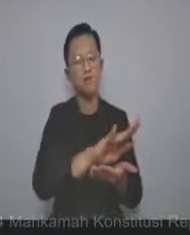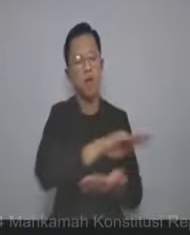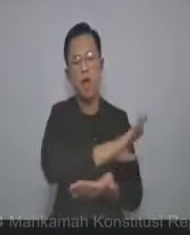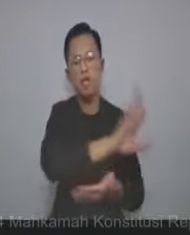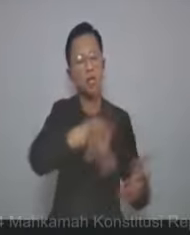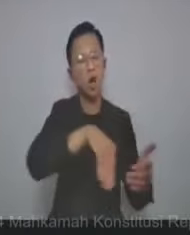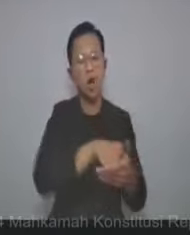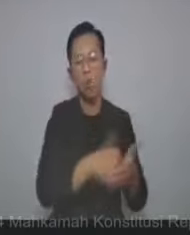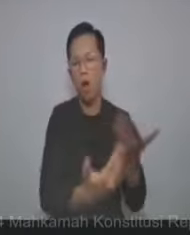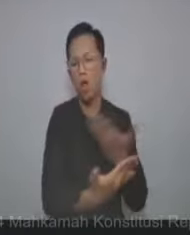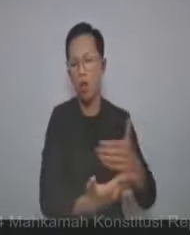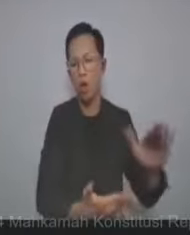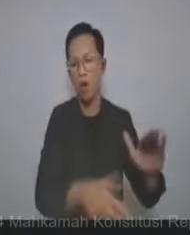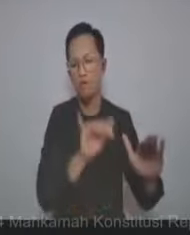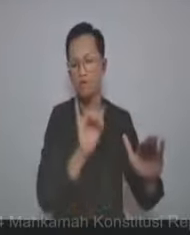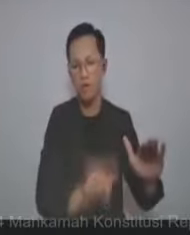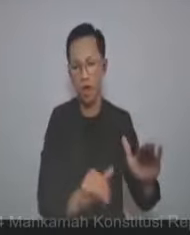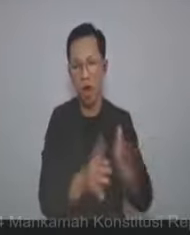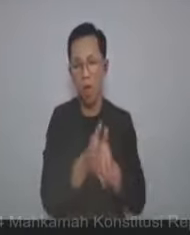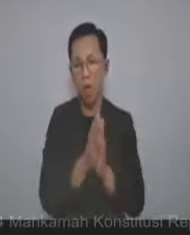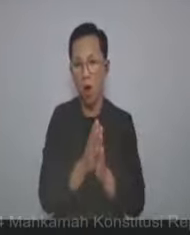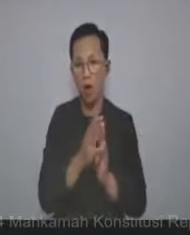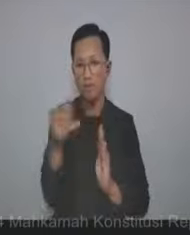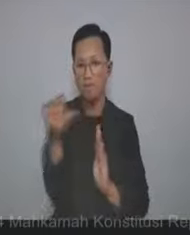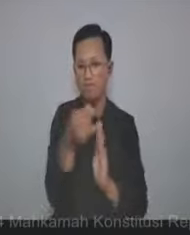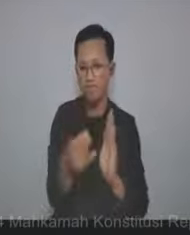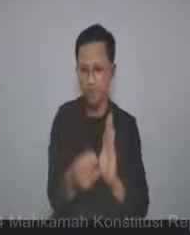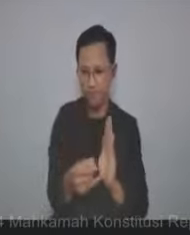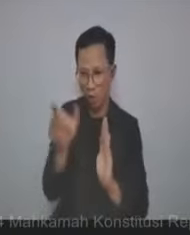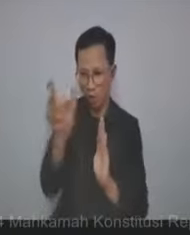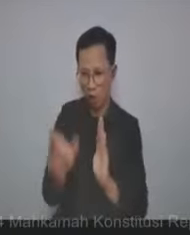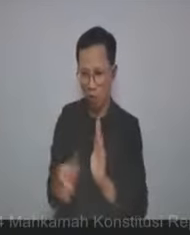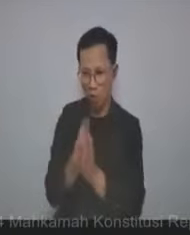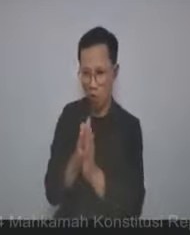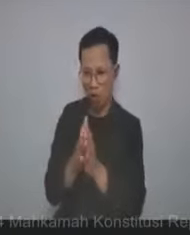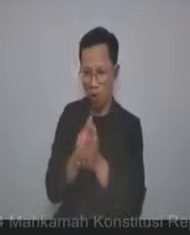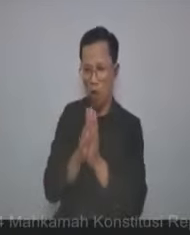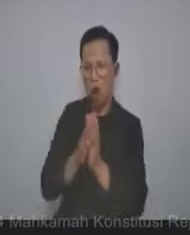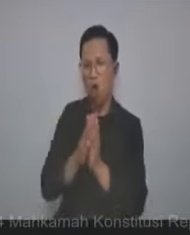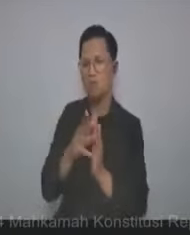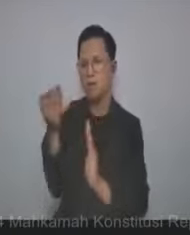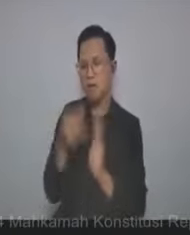dalam pokok permohonan menolak permohonan pemohon untuk